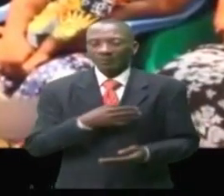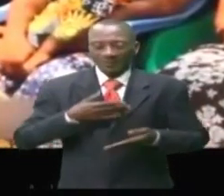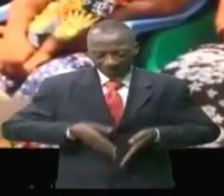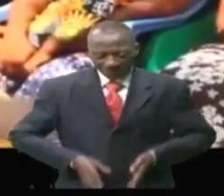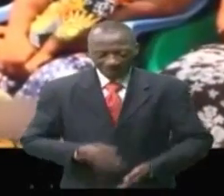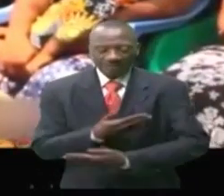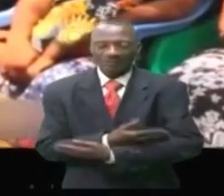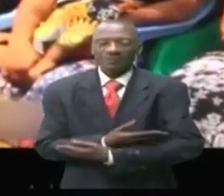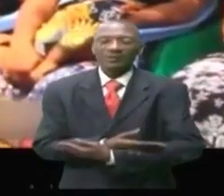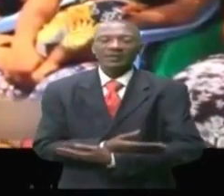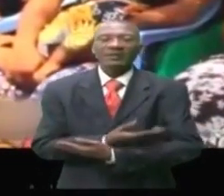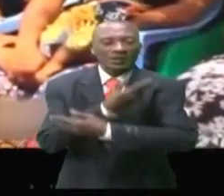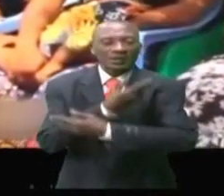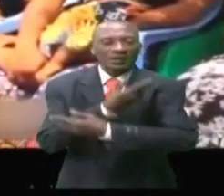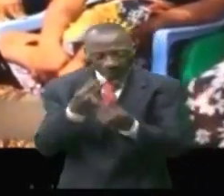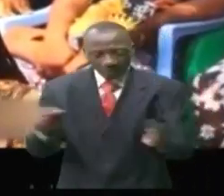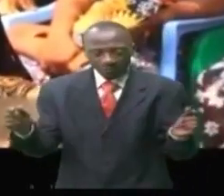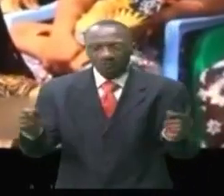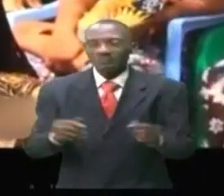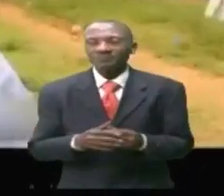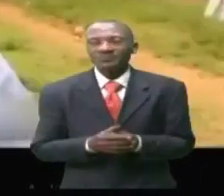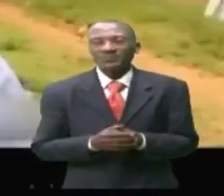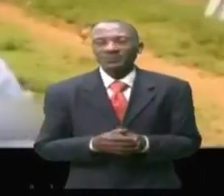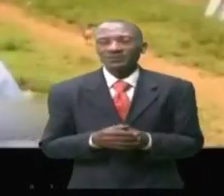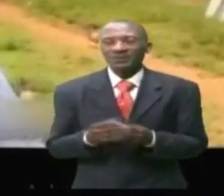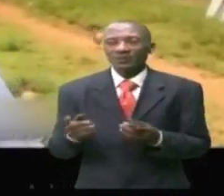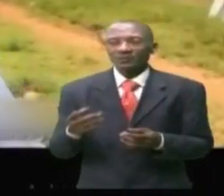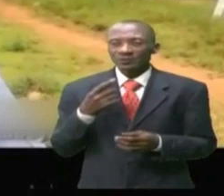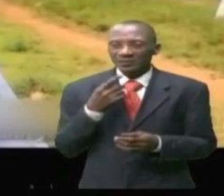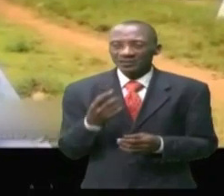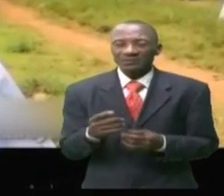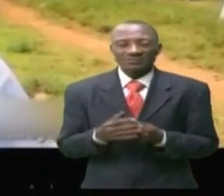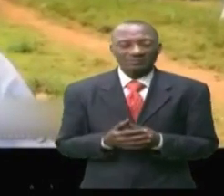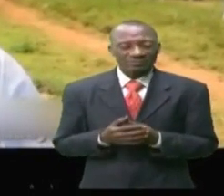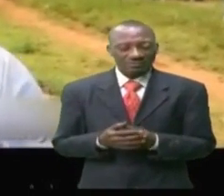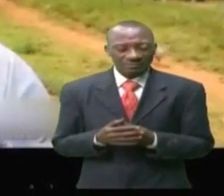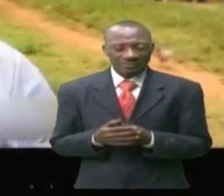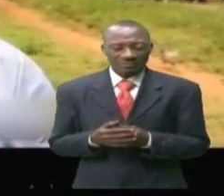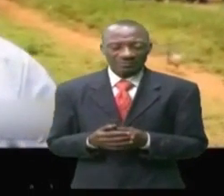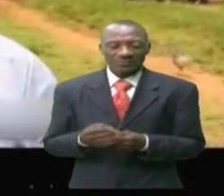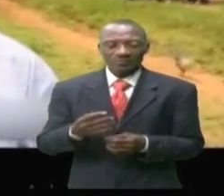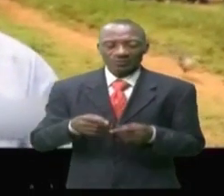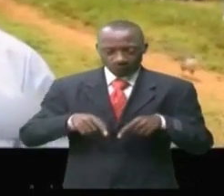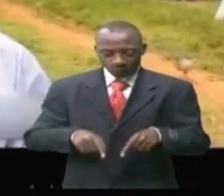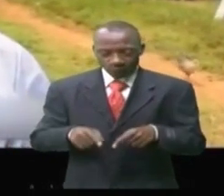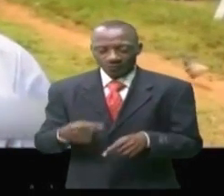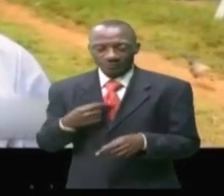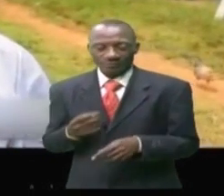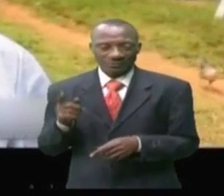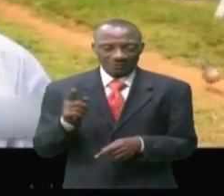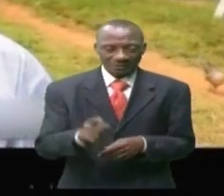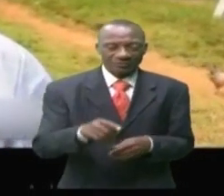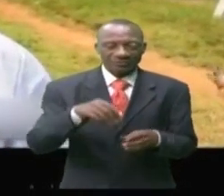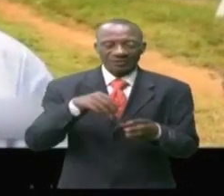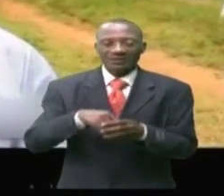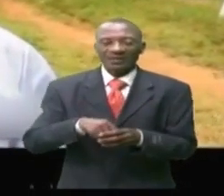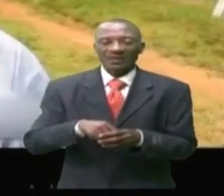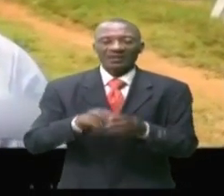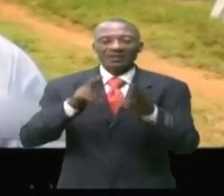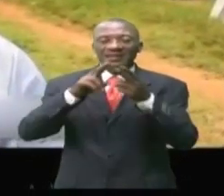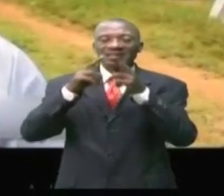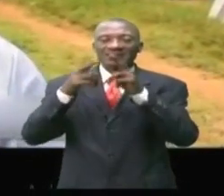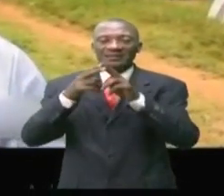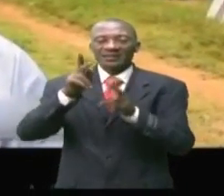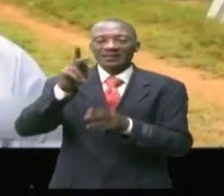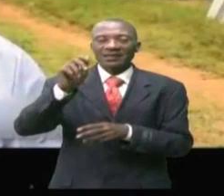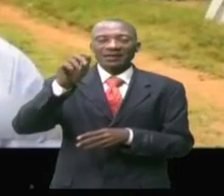déjà partagé avec la communauté qui est aussi très contente et aujourd'hui il nous a trouvé encore dans une séance de vulgarisation